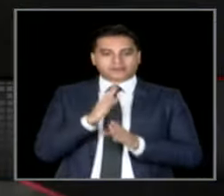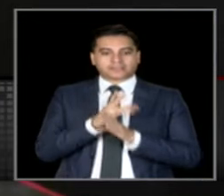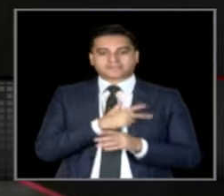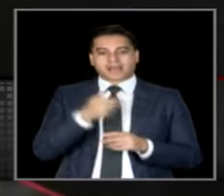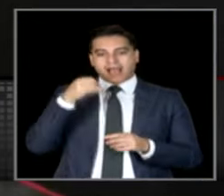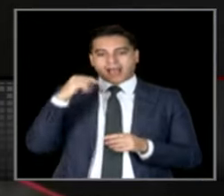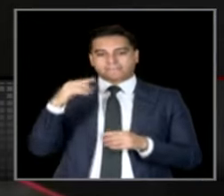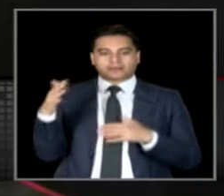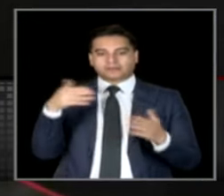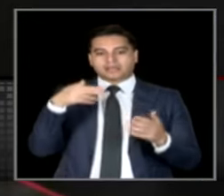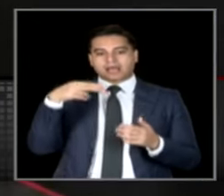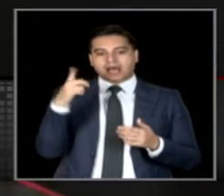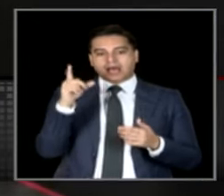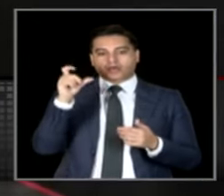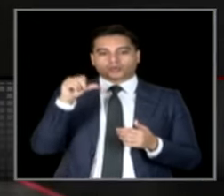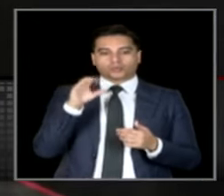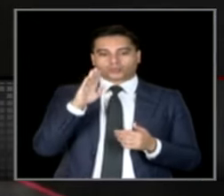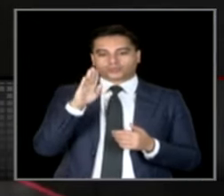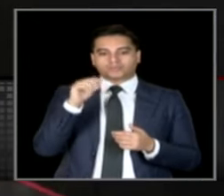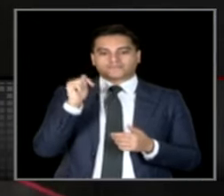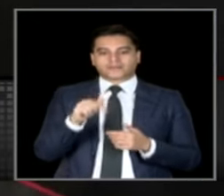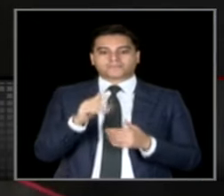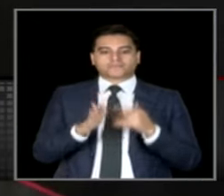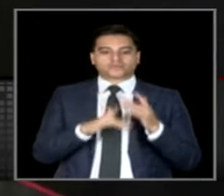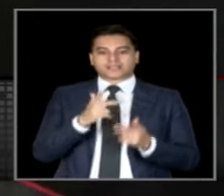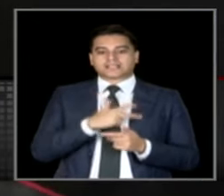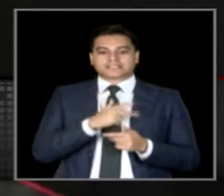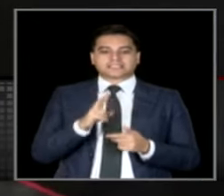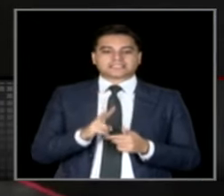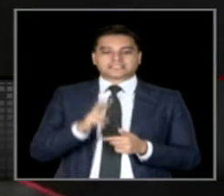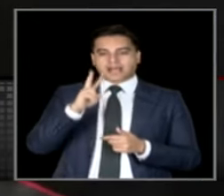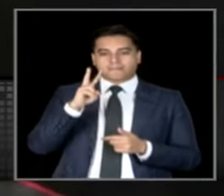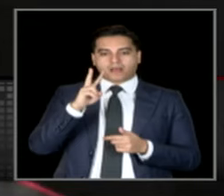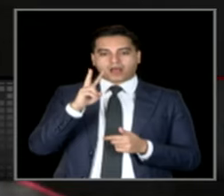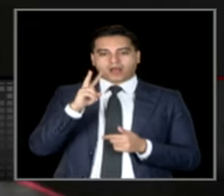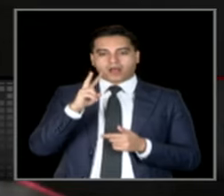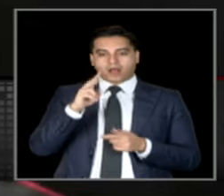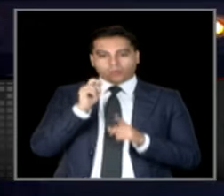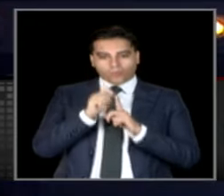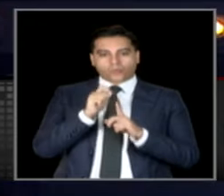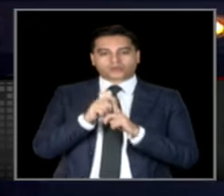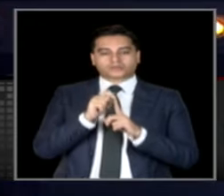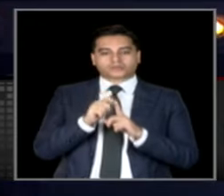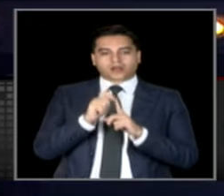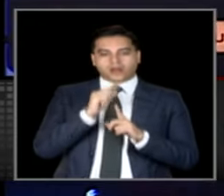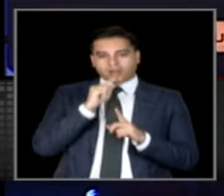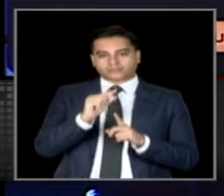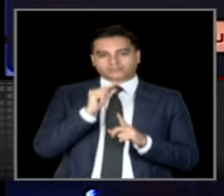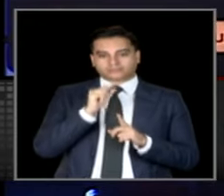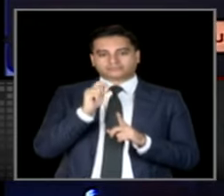فنان معاصر قام بدور أحمد عرنوس في مسلسل السبع وصايا، فمن